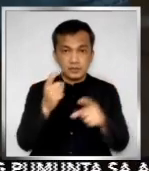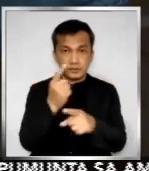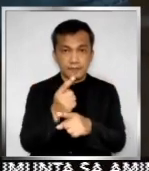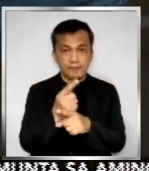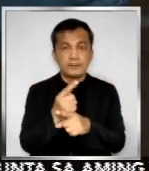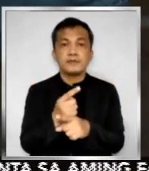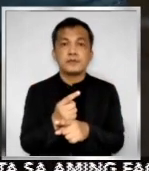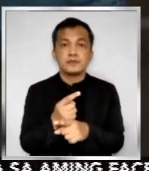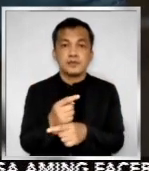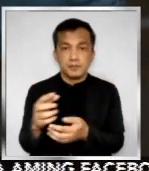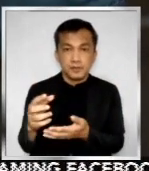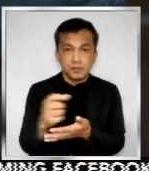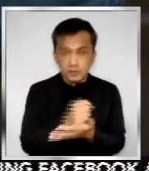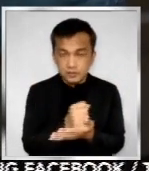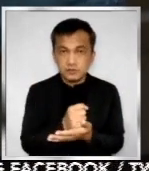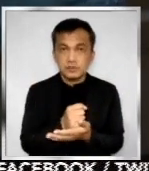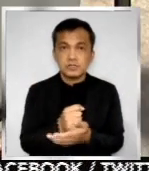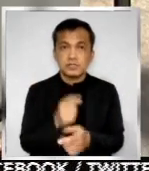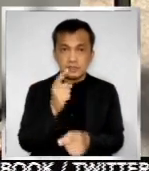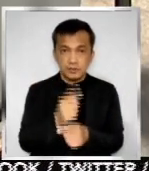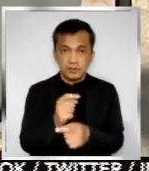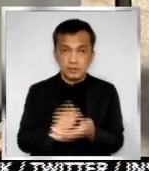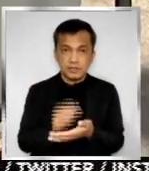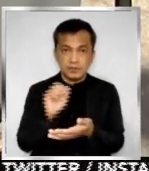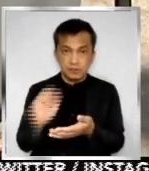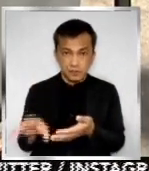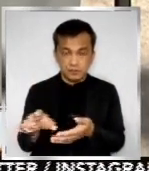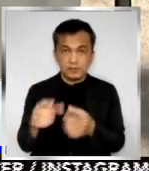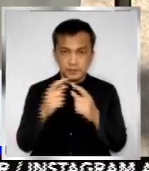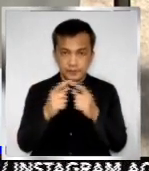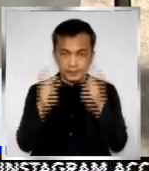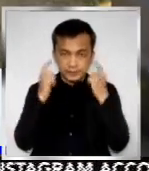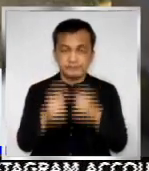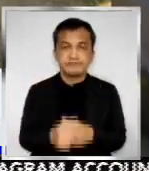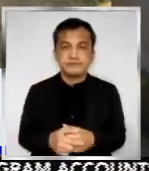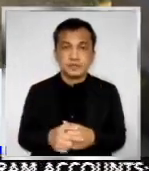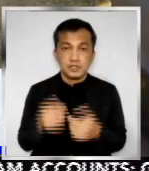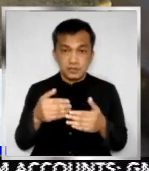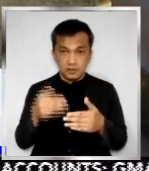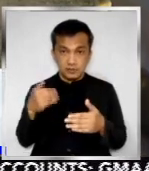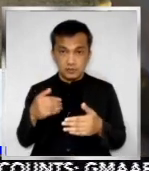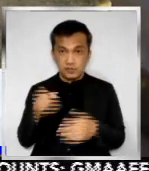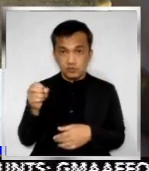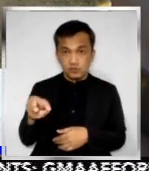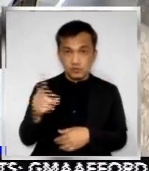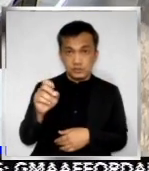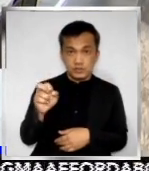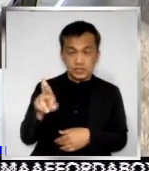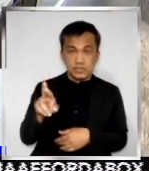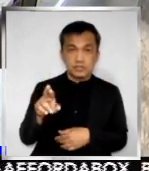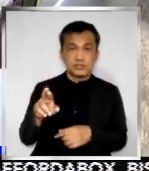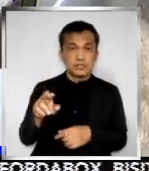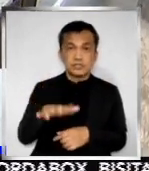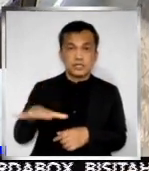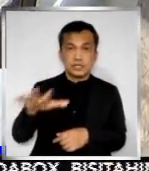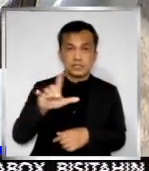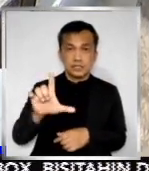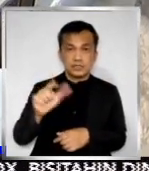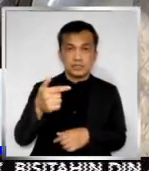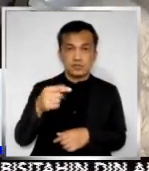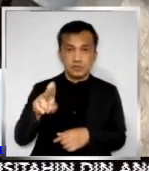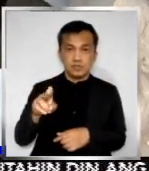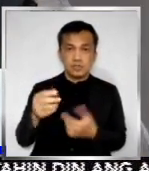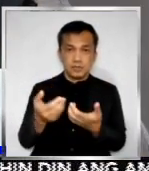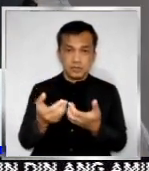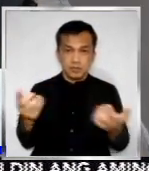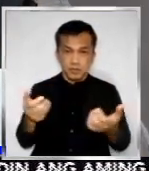tamang pagkolekta, tamang disposal ng mga face mask natin. Nauna nang nag-utos ang DENR sa mga LGU na magkaroon ng hiwalay na basurahan para sa mga